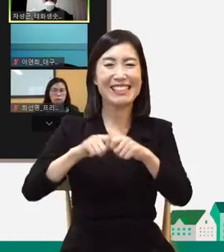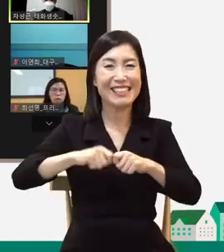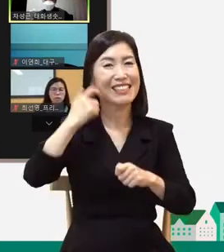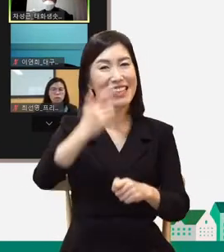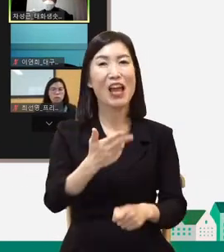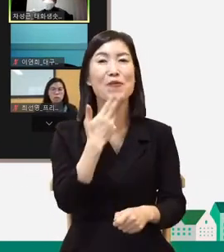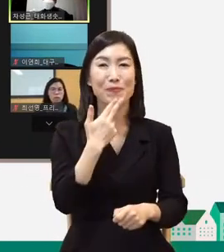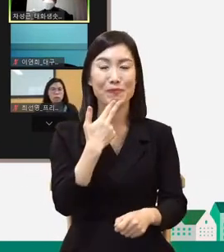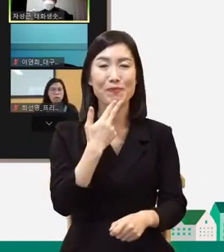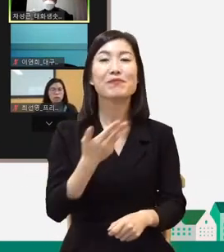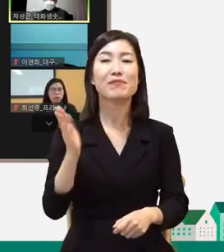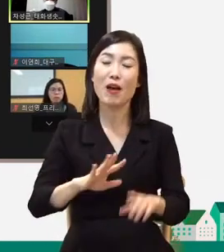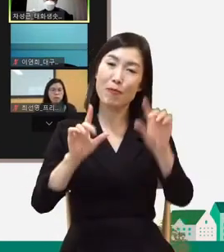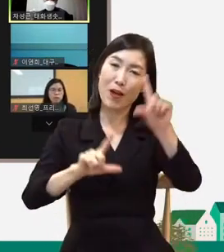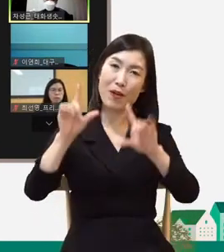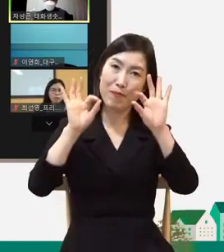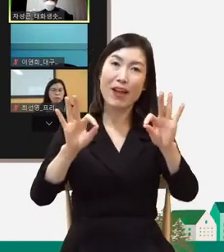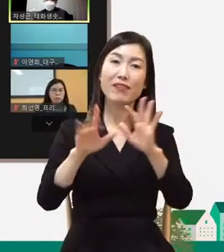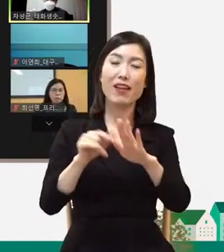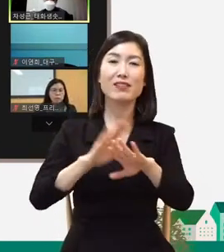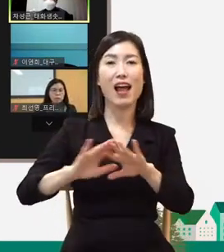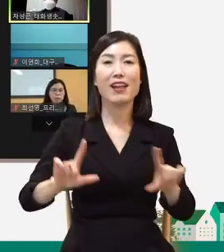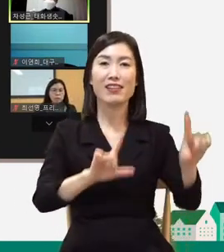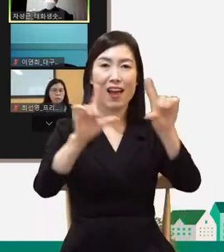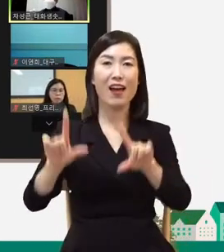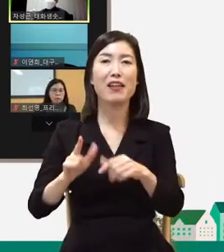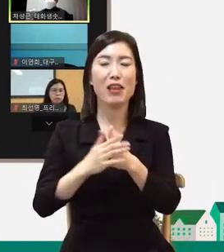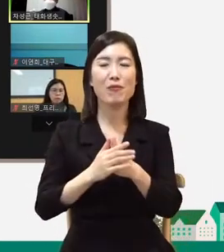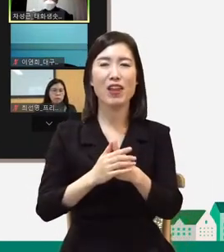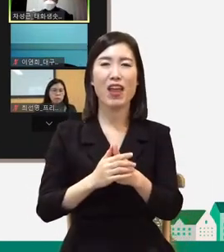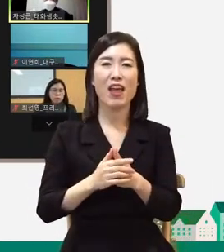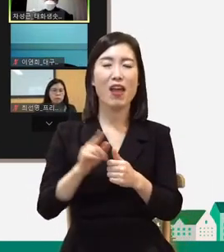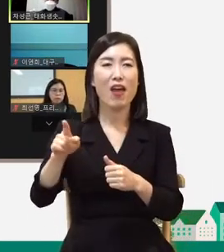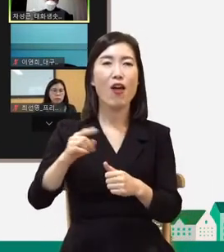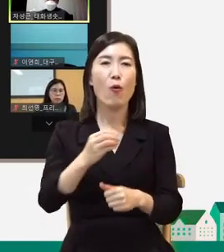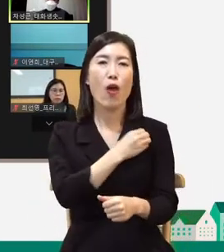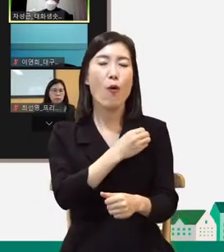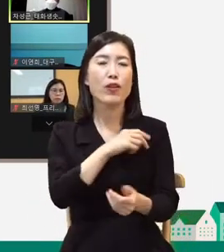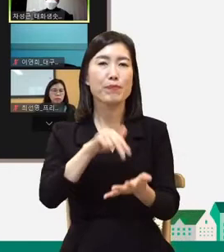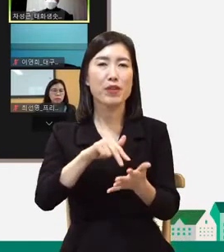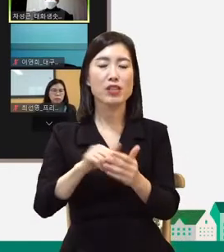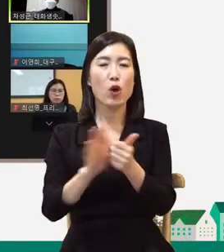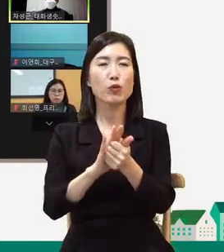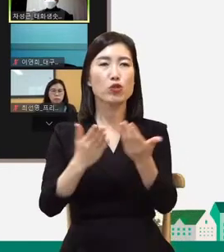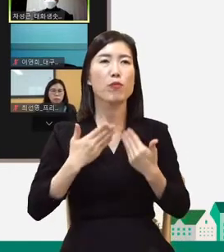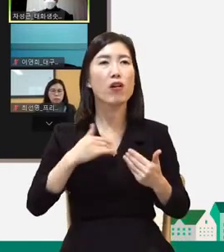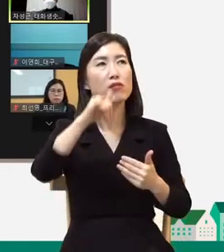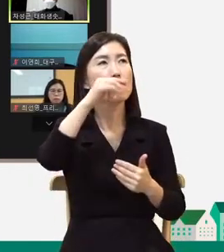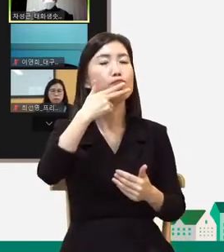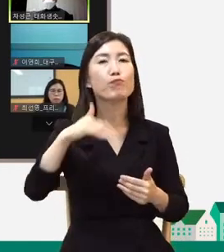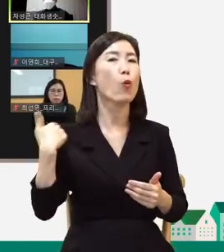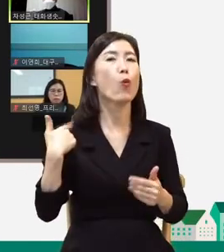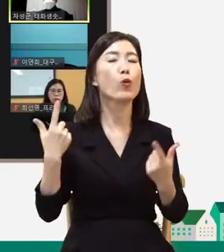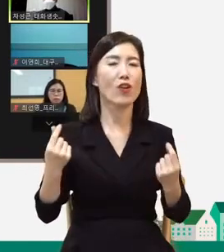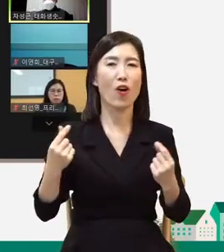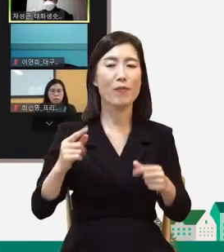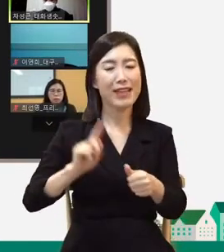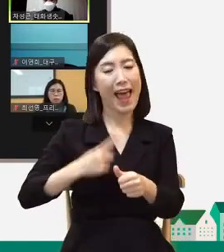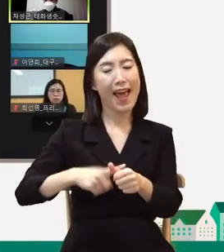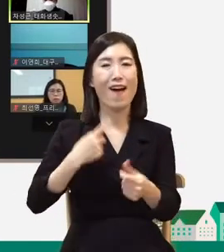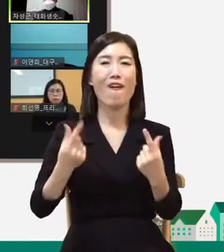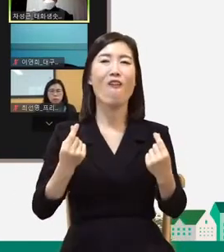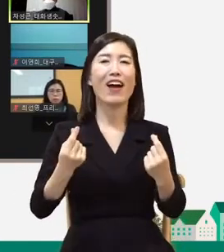않았지만 잘 생활하시는 것을 보면은 회원들이 인지하지 못할 정도로 삶에 자연스럽게 서비스가 녹아들어 있던 것은